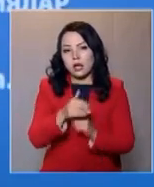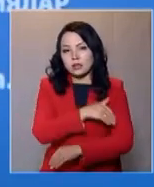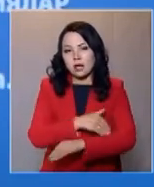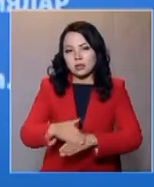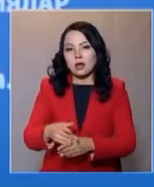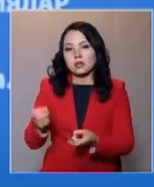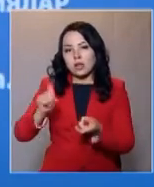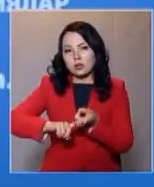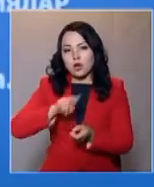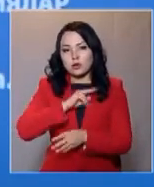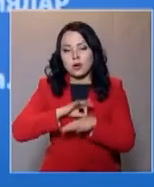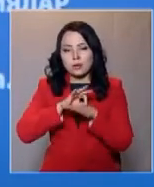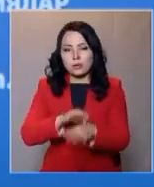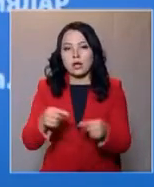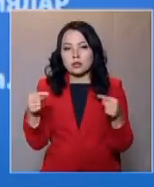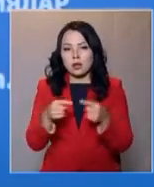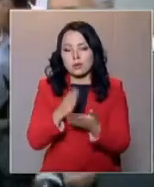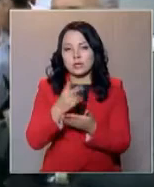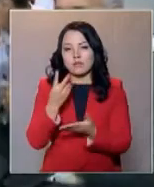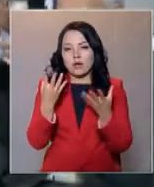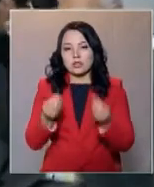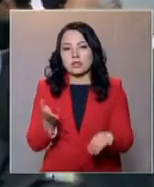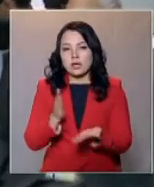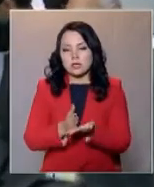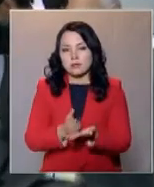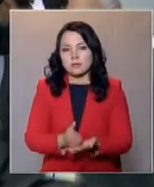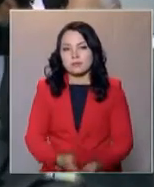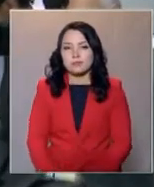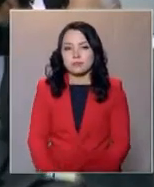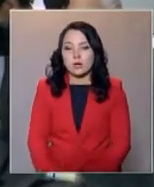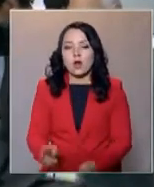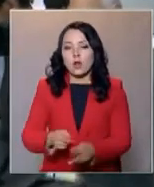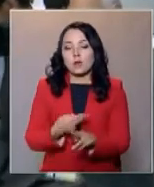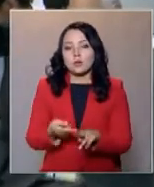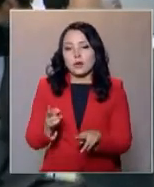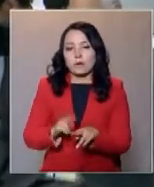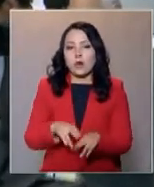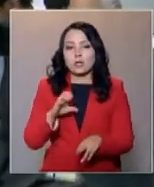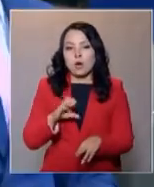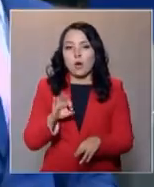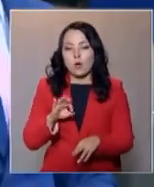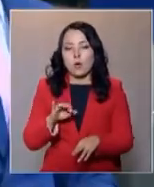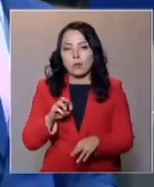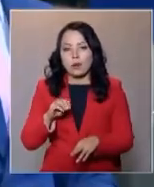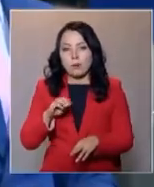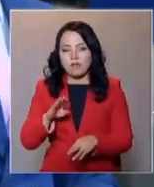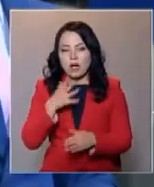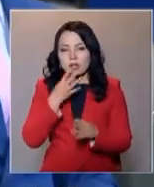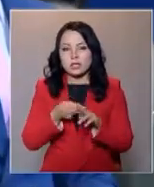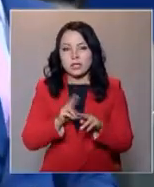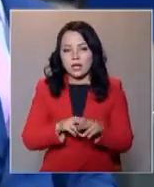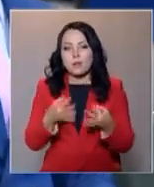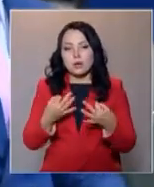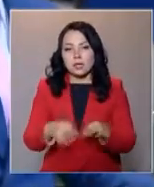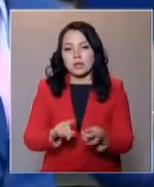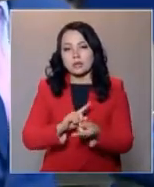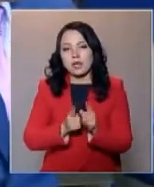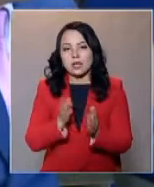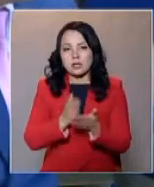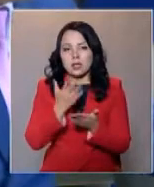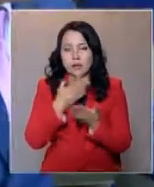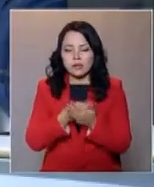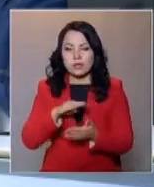работать конкретно, у нас еще 2 дня есть. Кроме того, Серик Умарбаев заявил, что переход на свободно